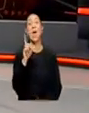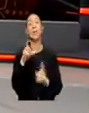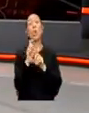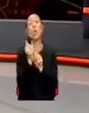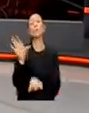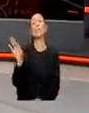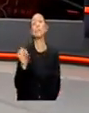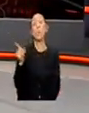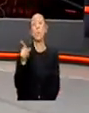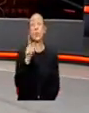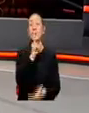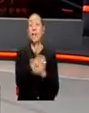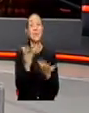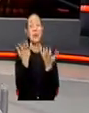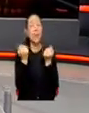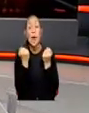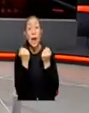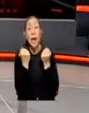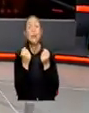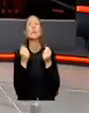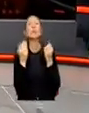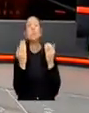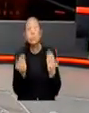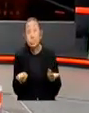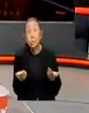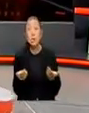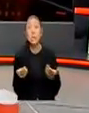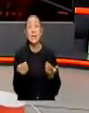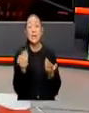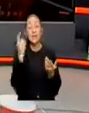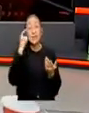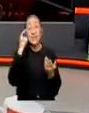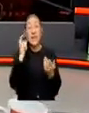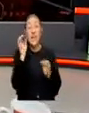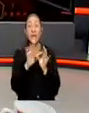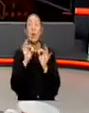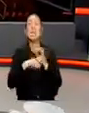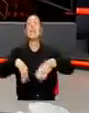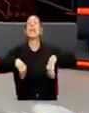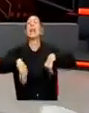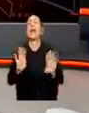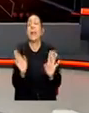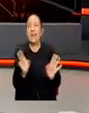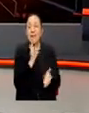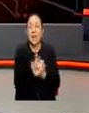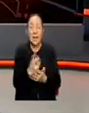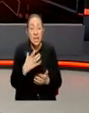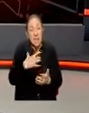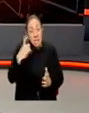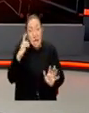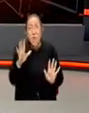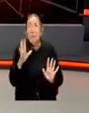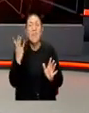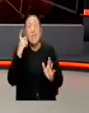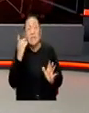Doğuyu seçerler Bu kararı da nasıl alıyorlar Çünkü ideolojik ekonomik filan değil karar ideolojik